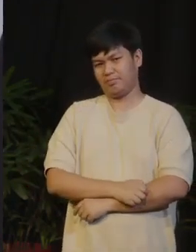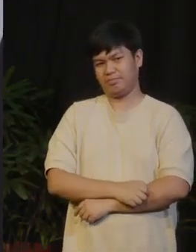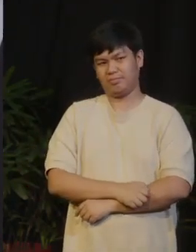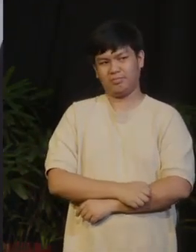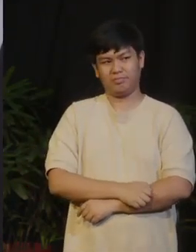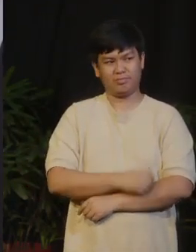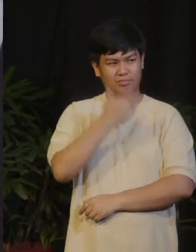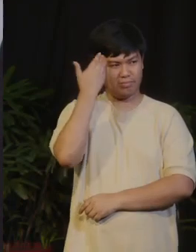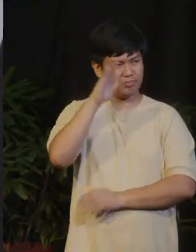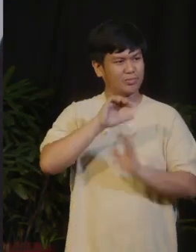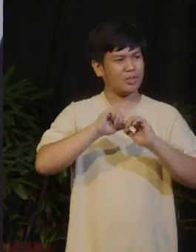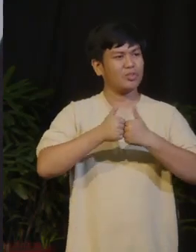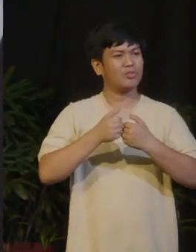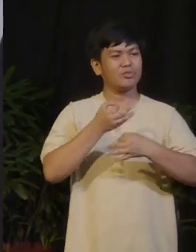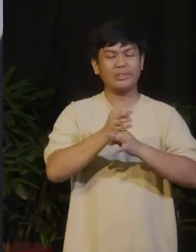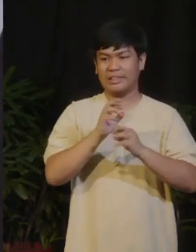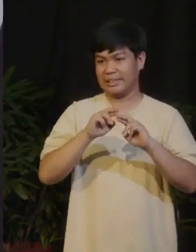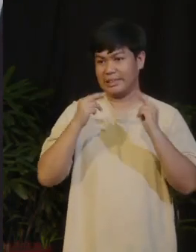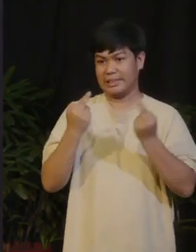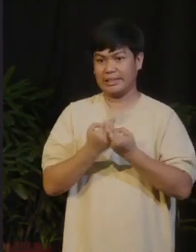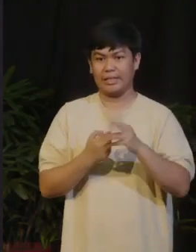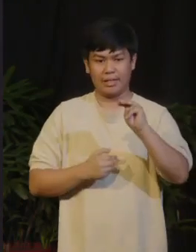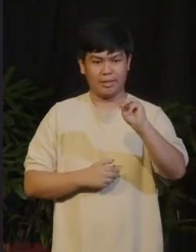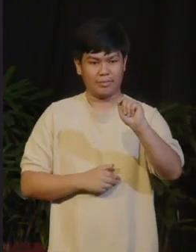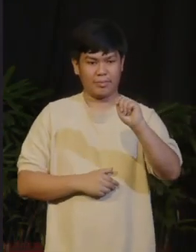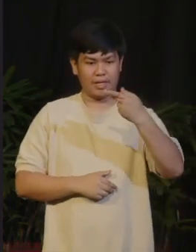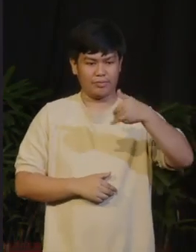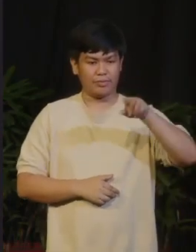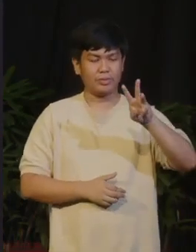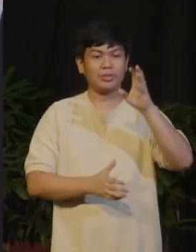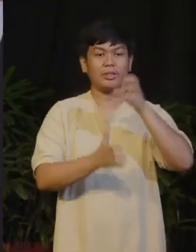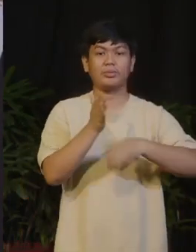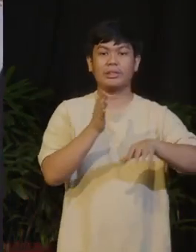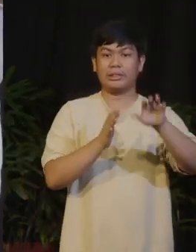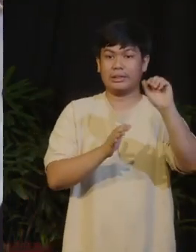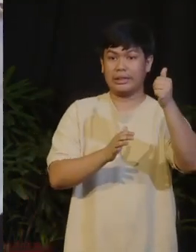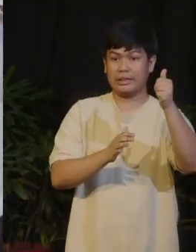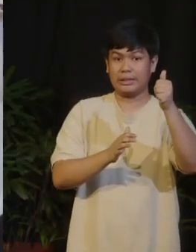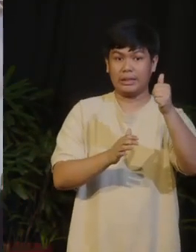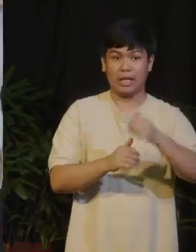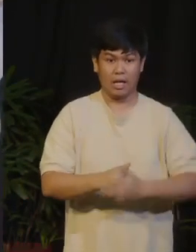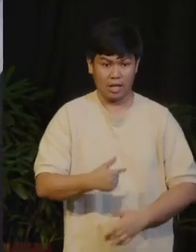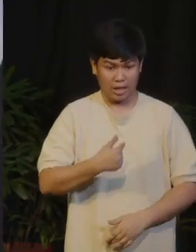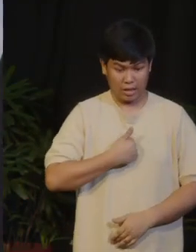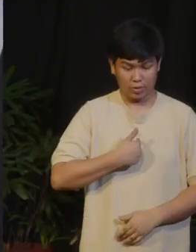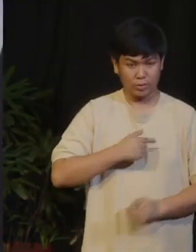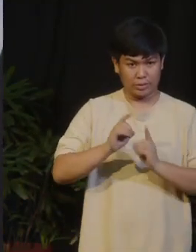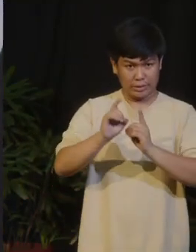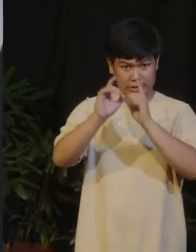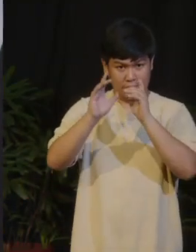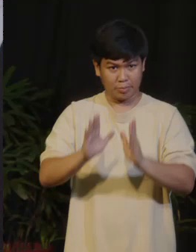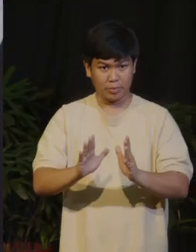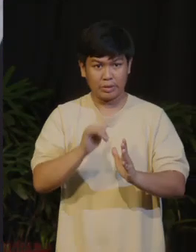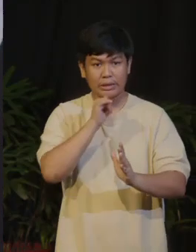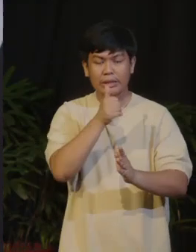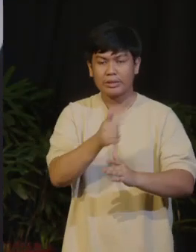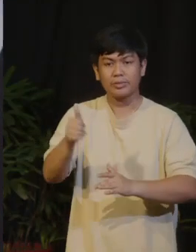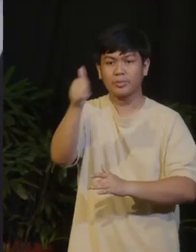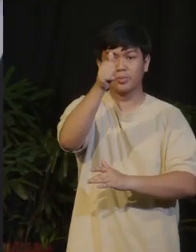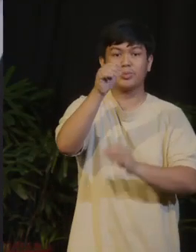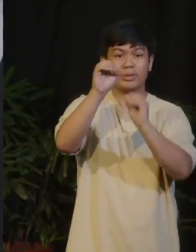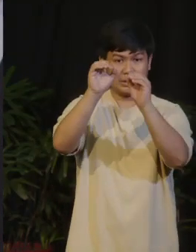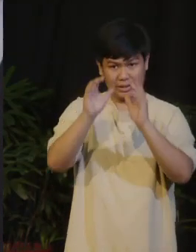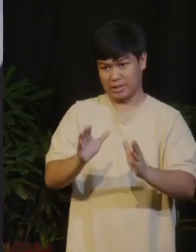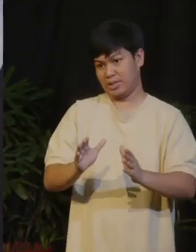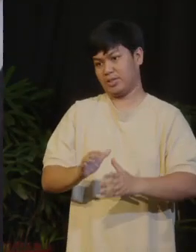isa. Sabi sa Matthew 10:24, "A disciple is not above his teacher, nor a servant above his